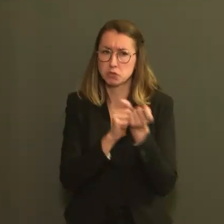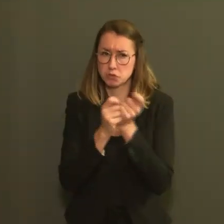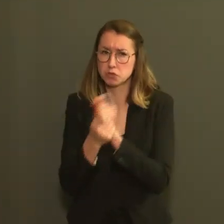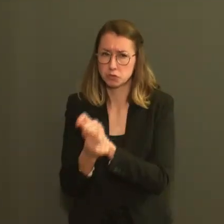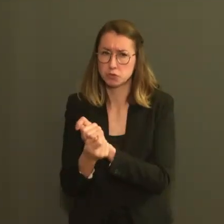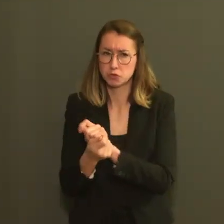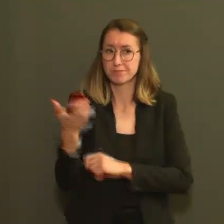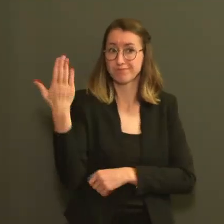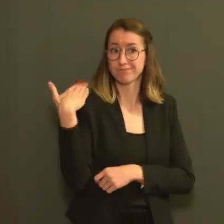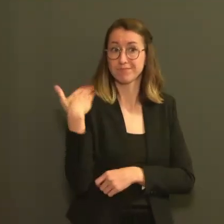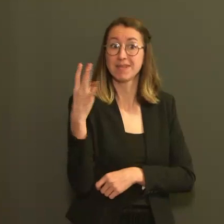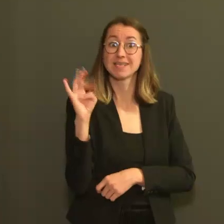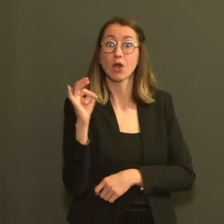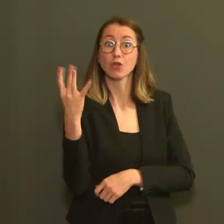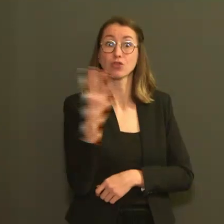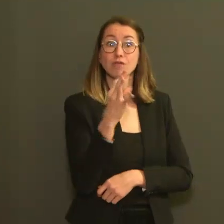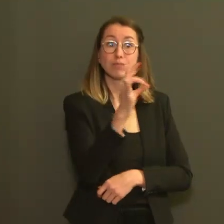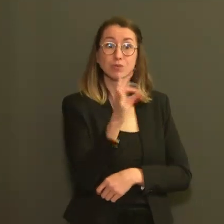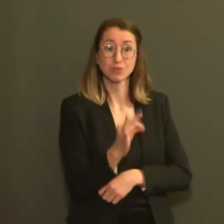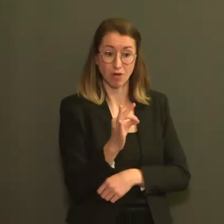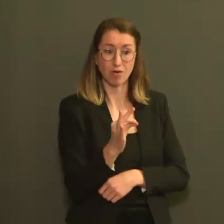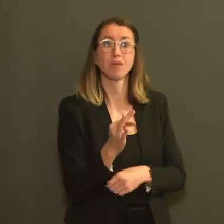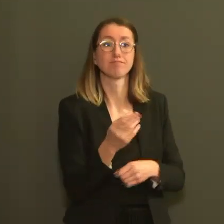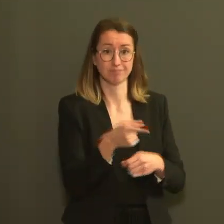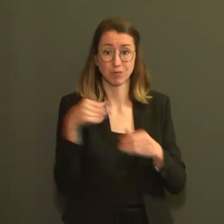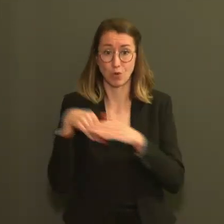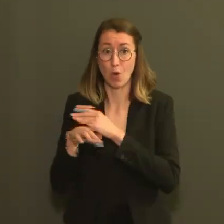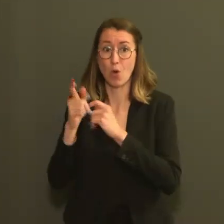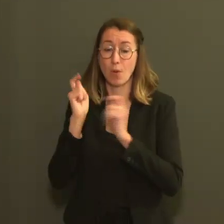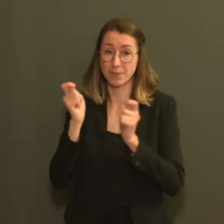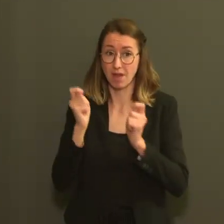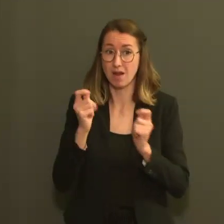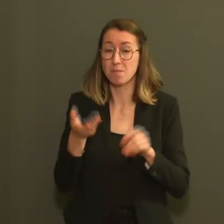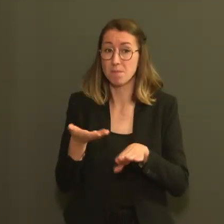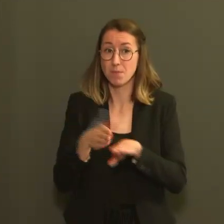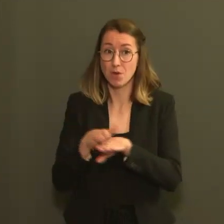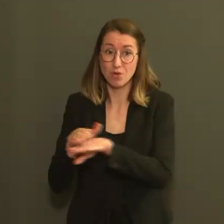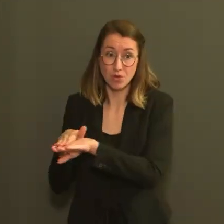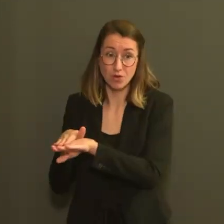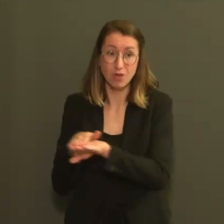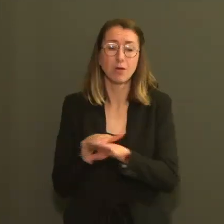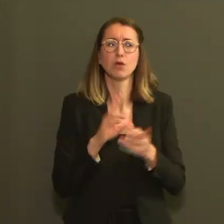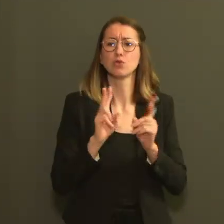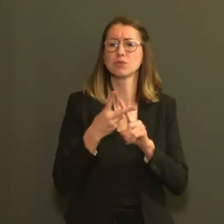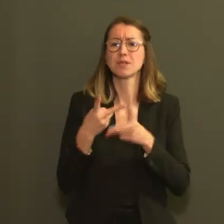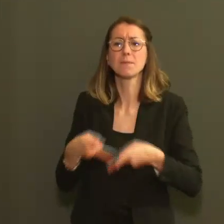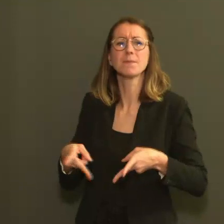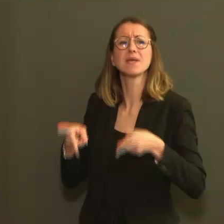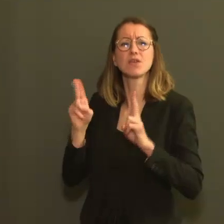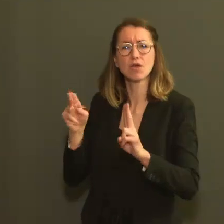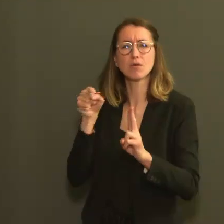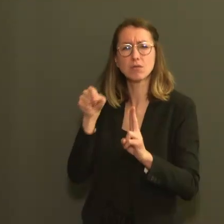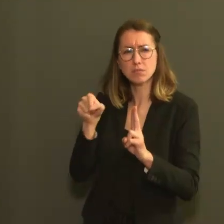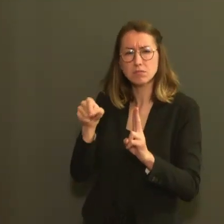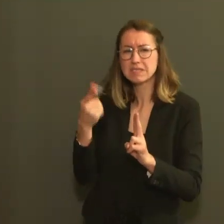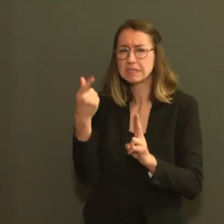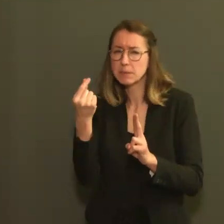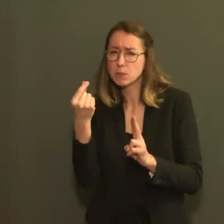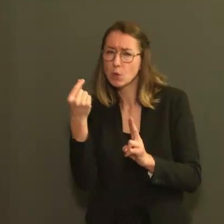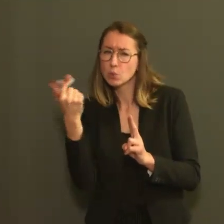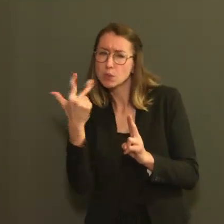sont survenus à l'hôpital. À partir de cet été, pratiquement 80%, donc 78% en l'occurrence, surviennent